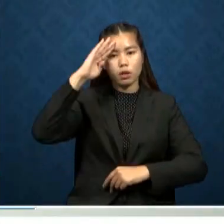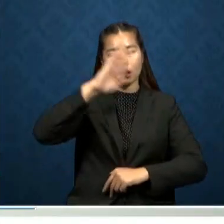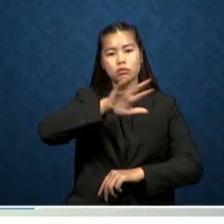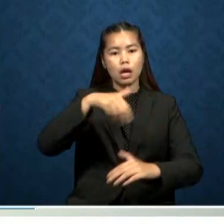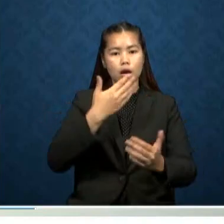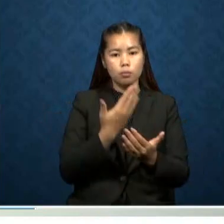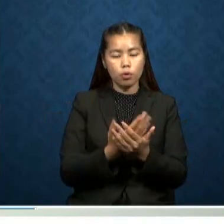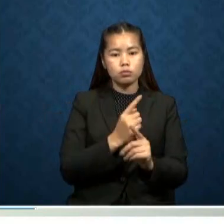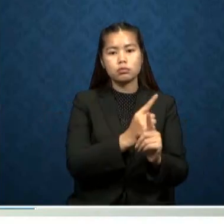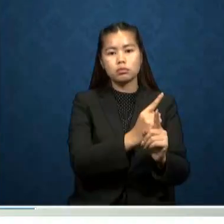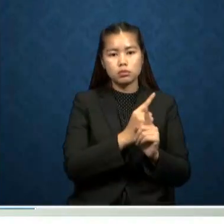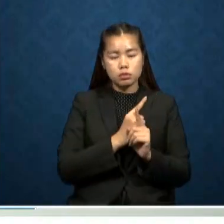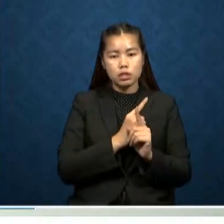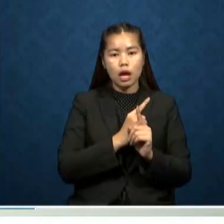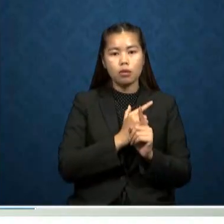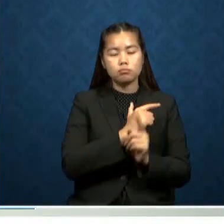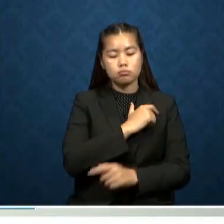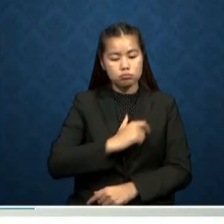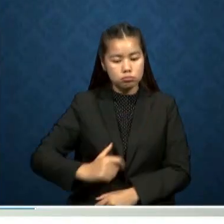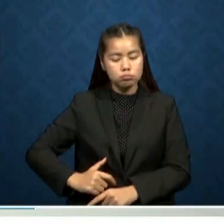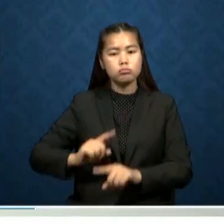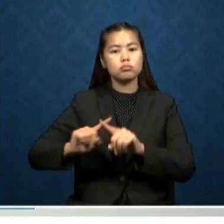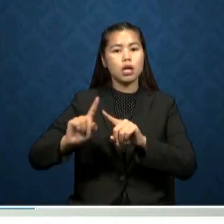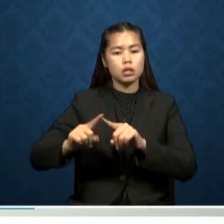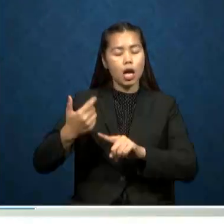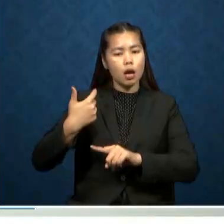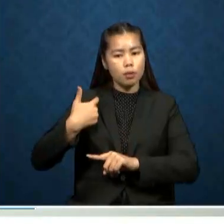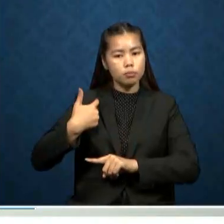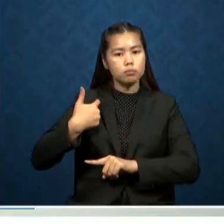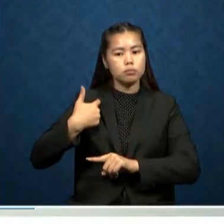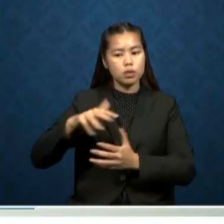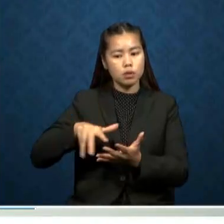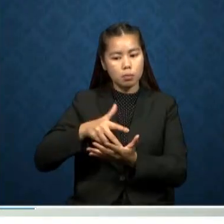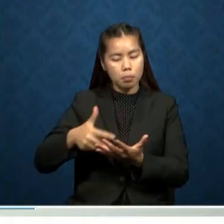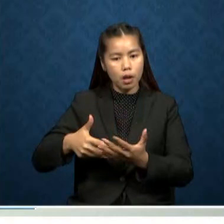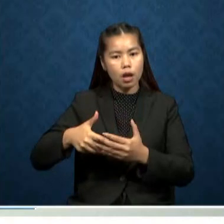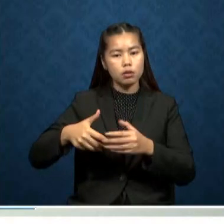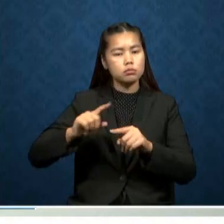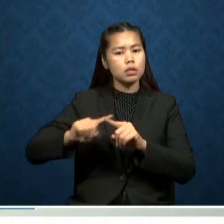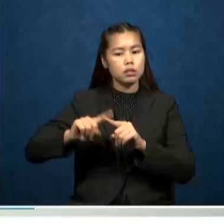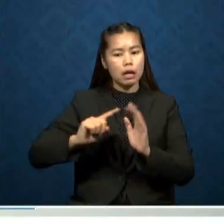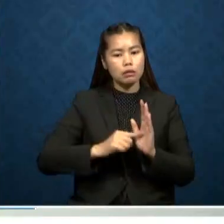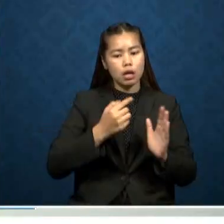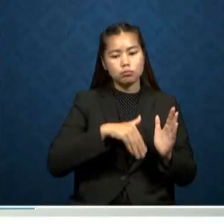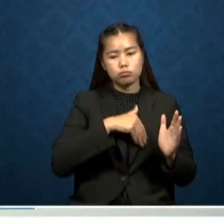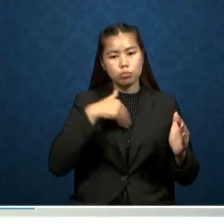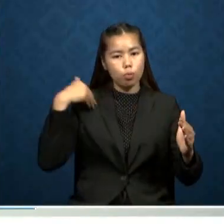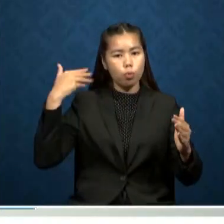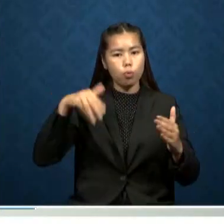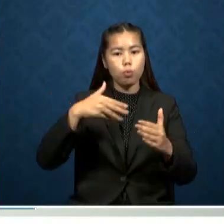พระเนตรพระกัน์และทรงวางรากฐานกิจการเจรทหารนับแต่นั้นเป็นต้น